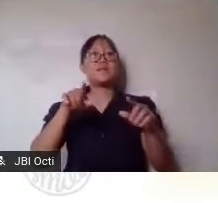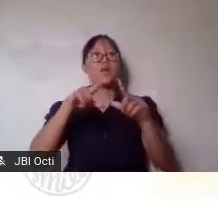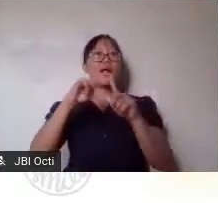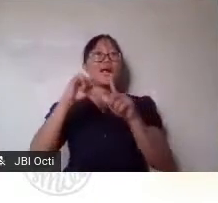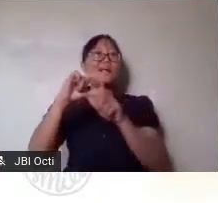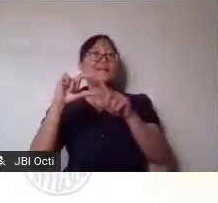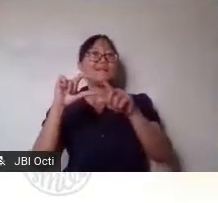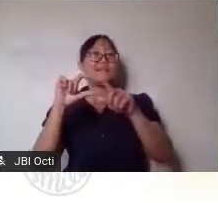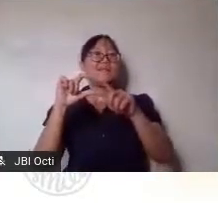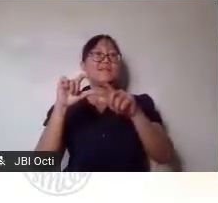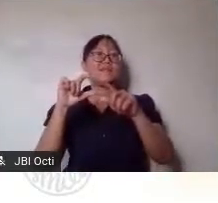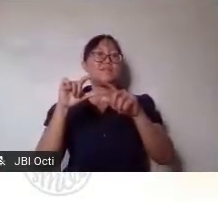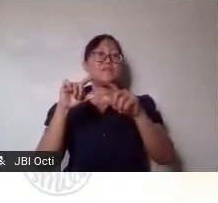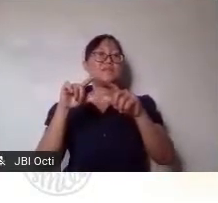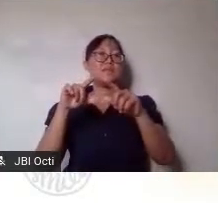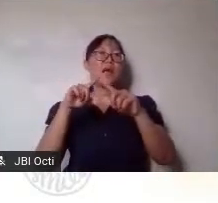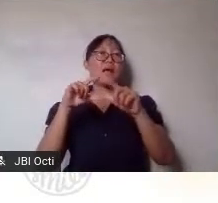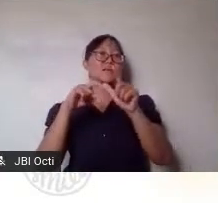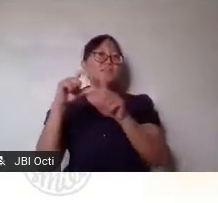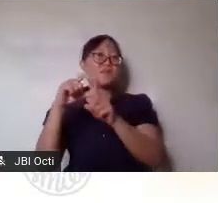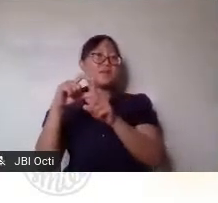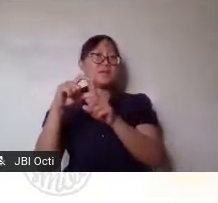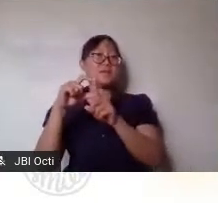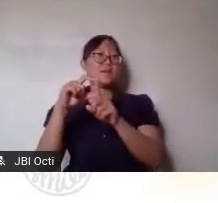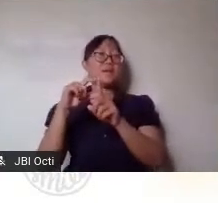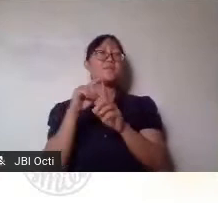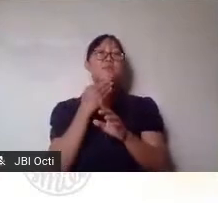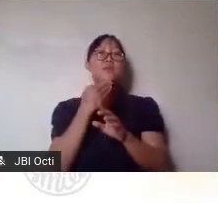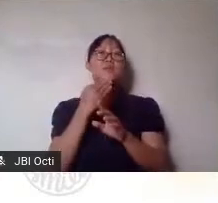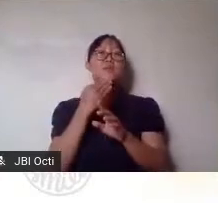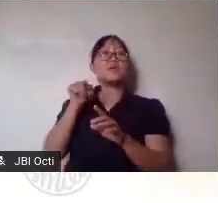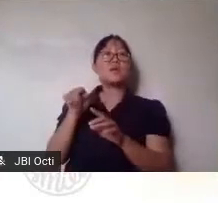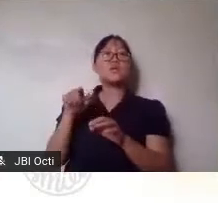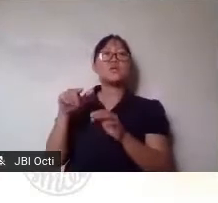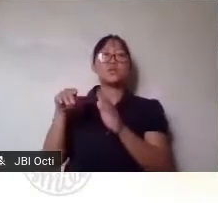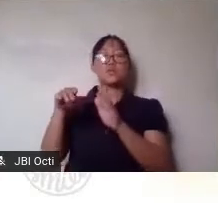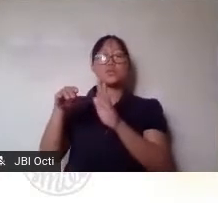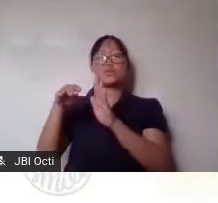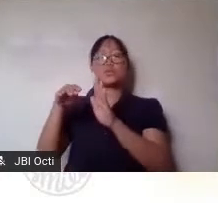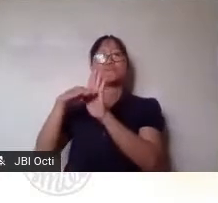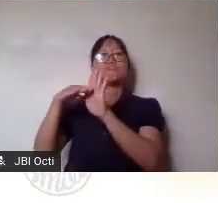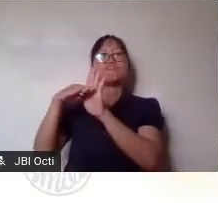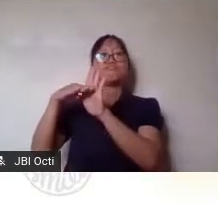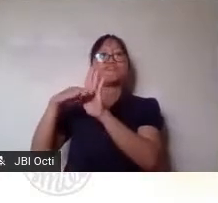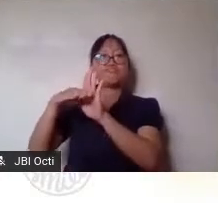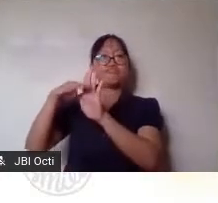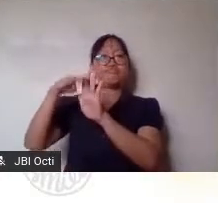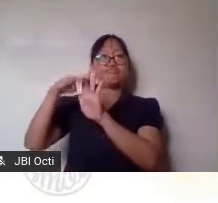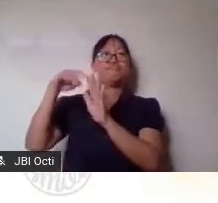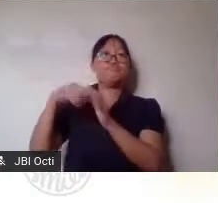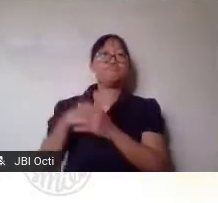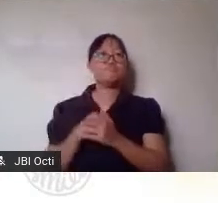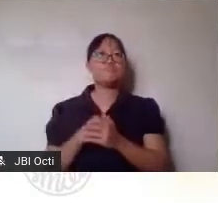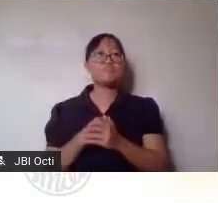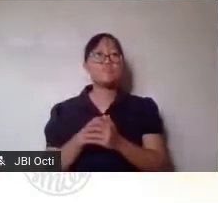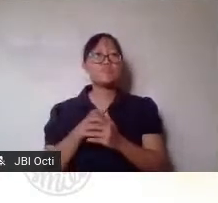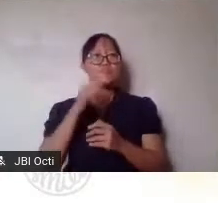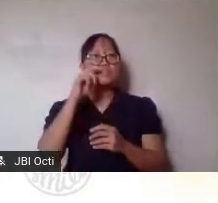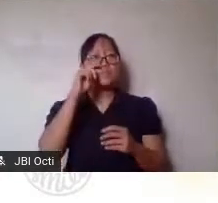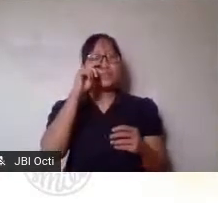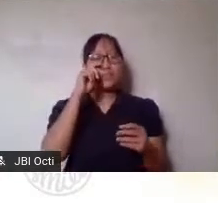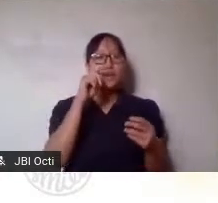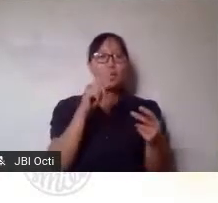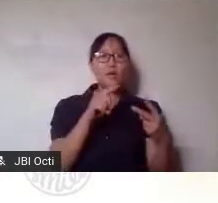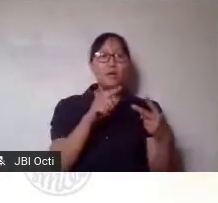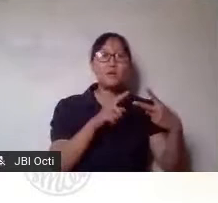pada posisi angka normal. Nah, kriteria berikutnya adalah inatensi. Ini penting karena nanti